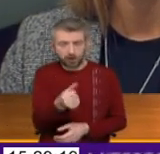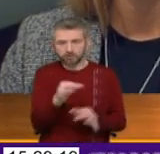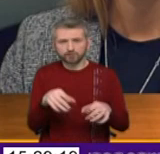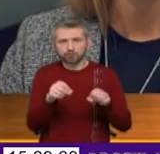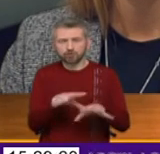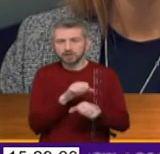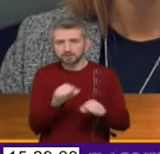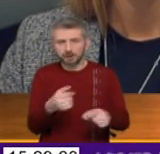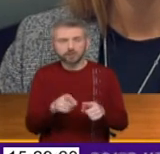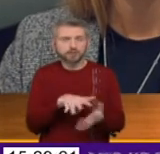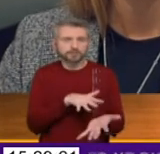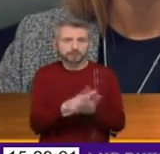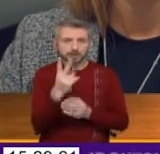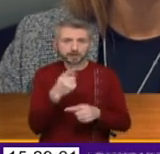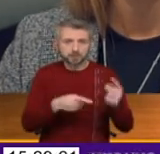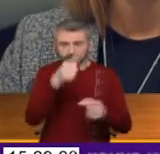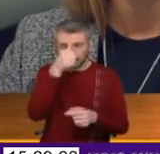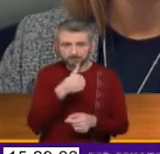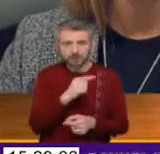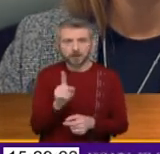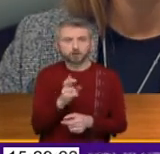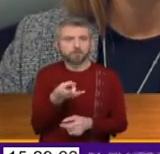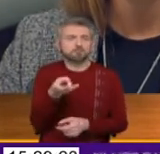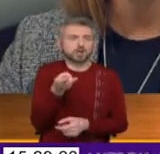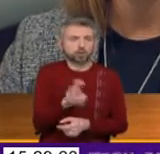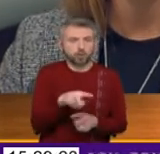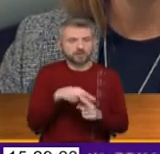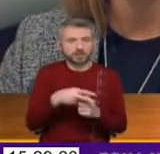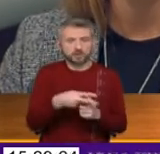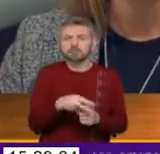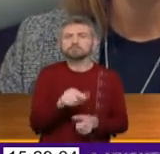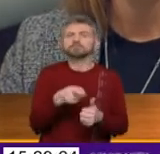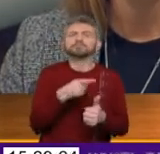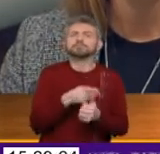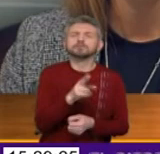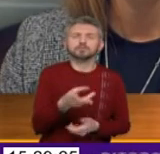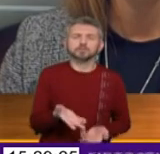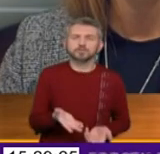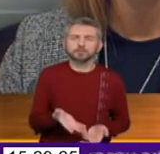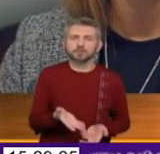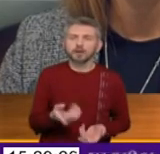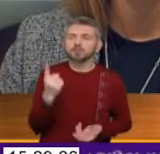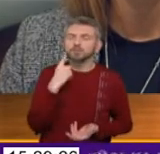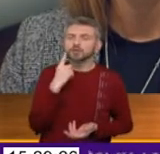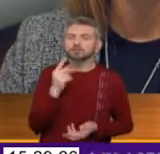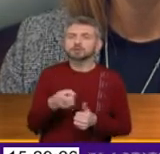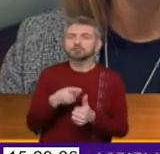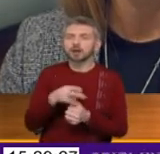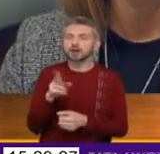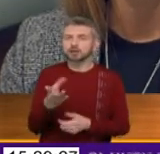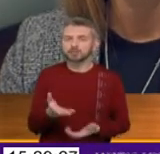ушло 2,5 месяца. Так. Чтобы пришел. Почули. Дуже дякуємо. Скажіть, як ваше ім'я?